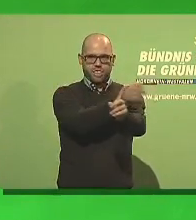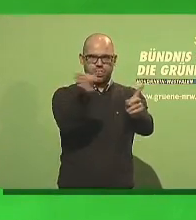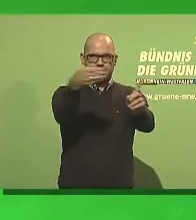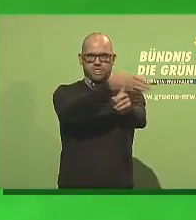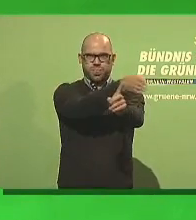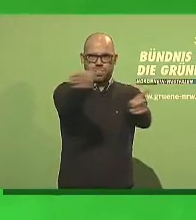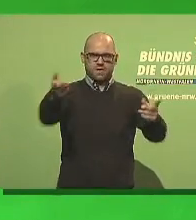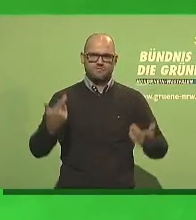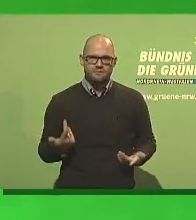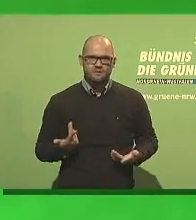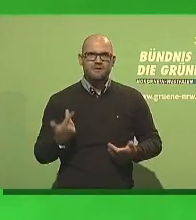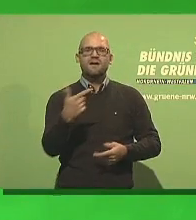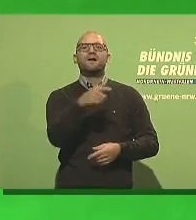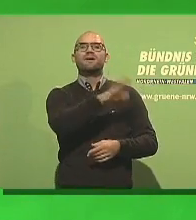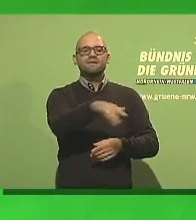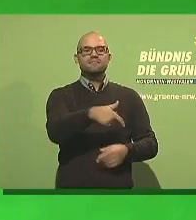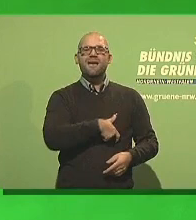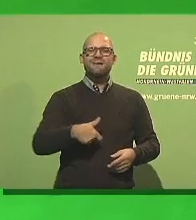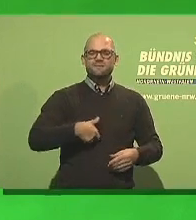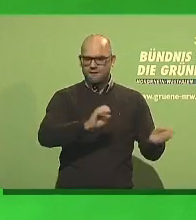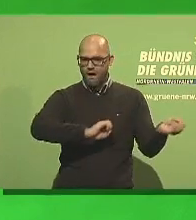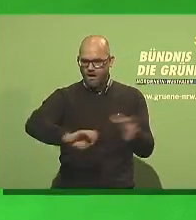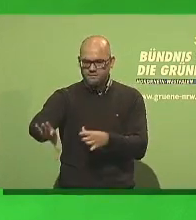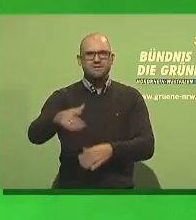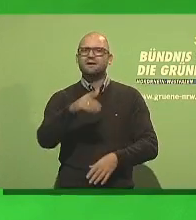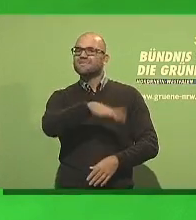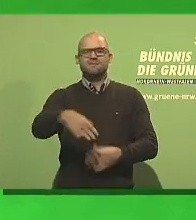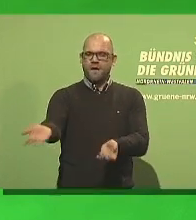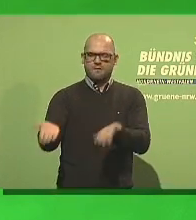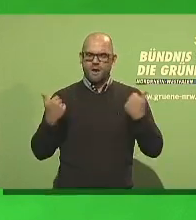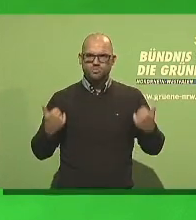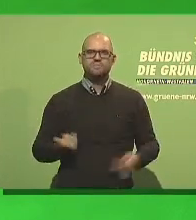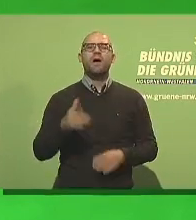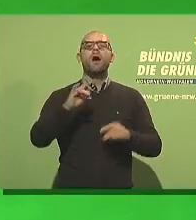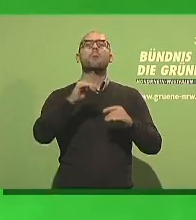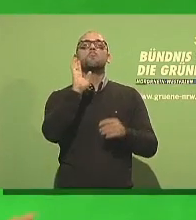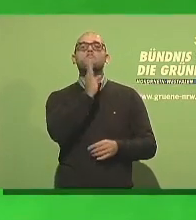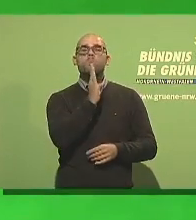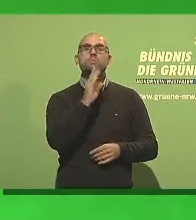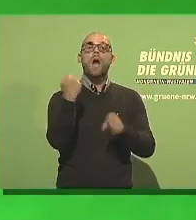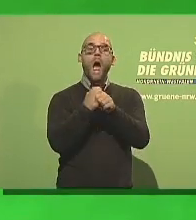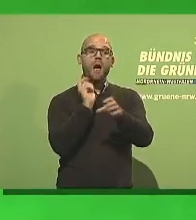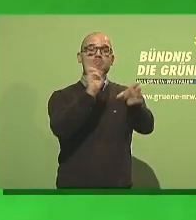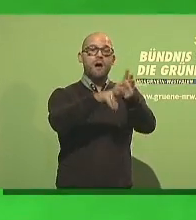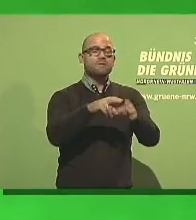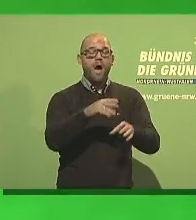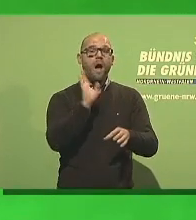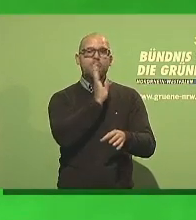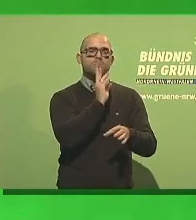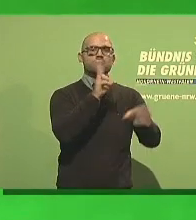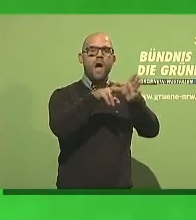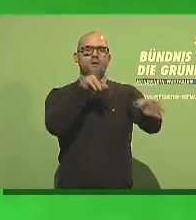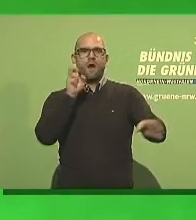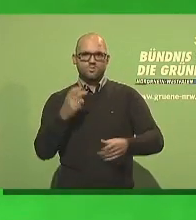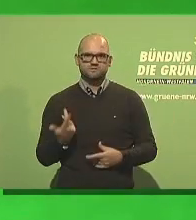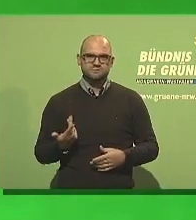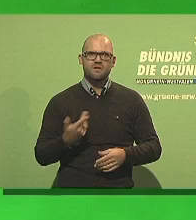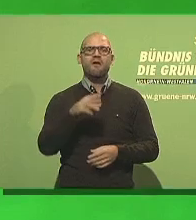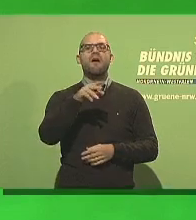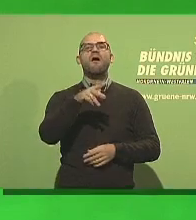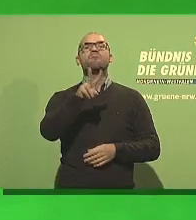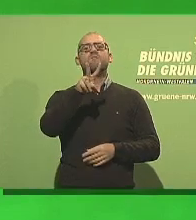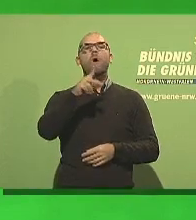Kinder raus aus den Kitas. Mütter rein in die Jobs, Mütter raus aus den Jobs. Weg mit dem Betreuungsgeld, sagt Volker Kauder.